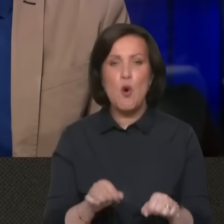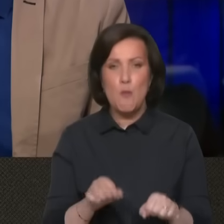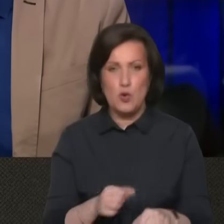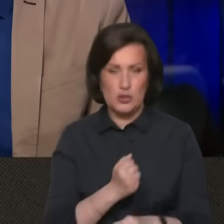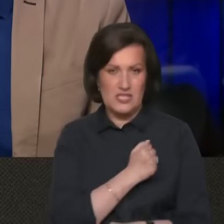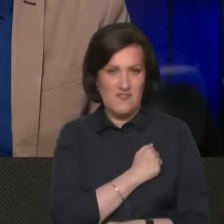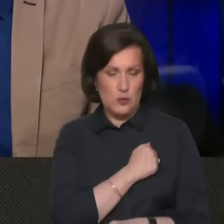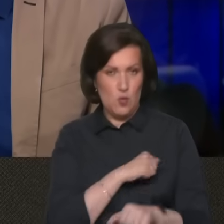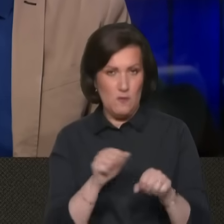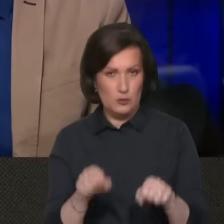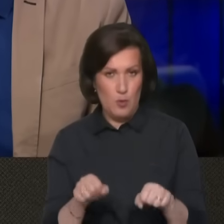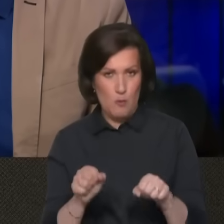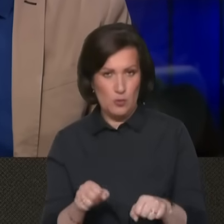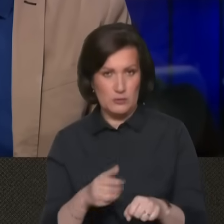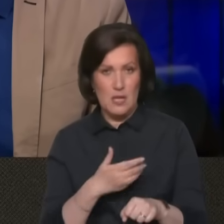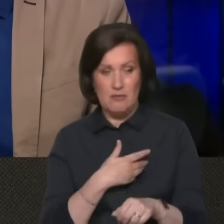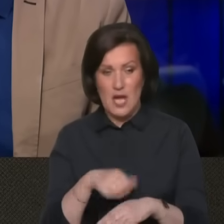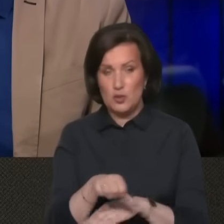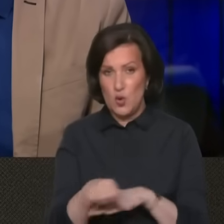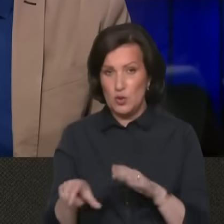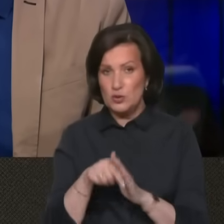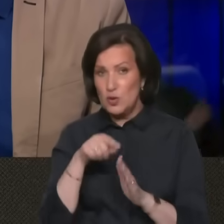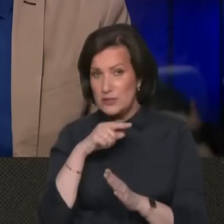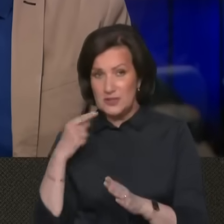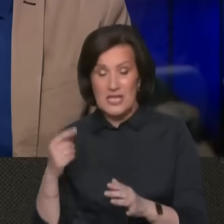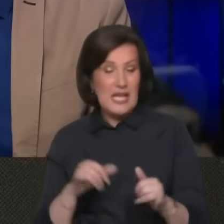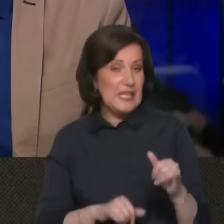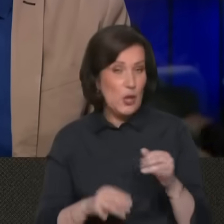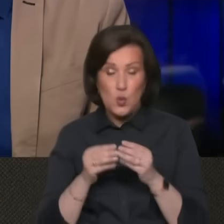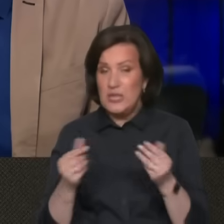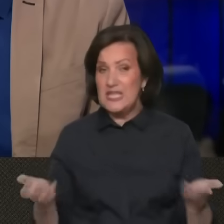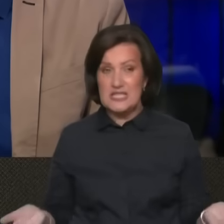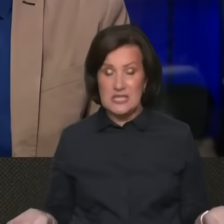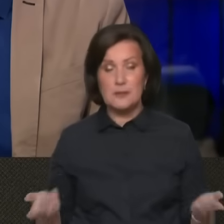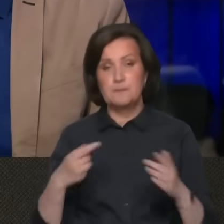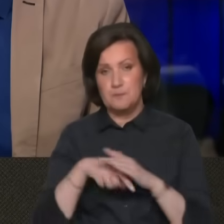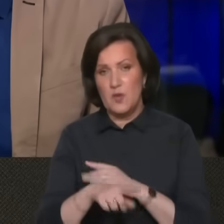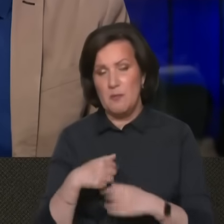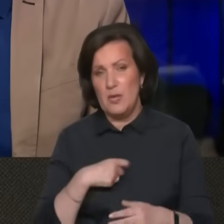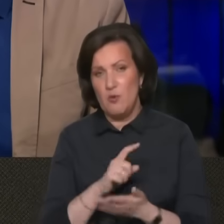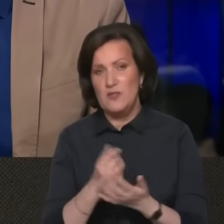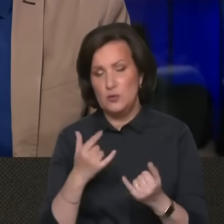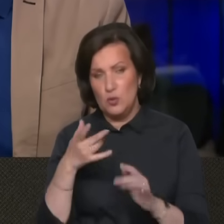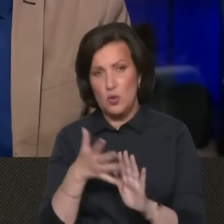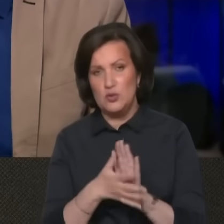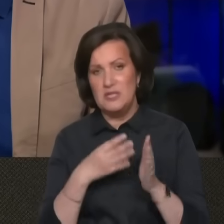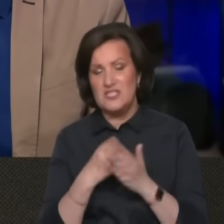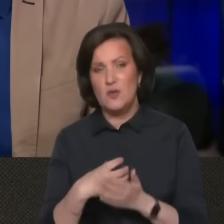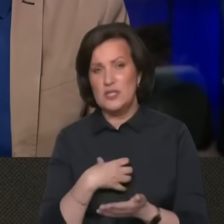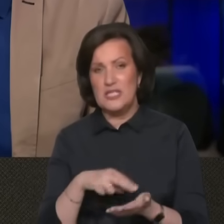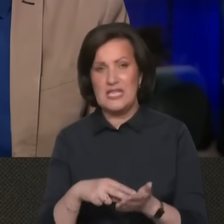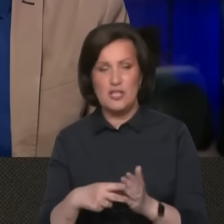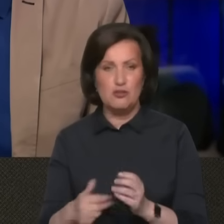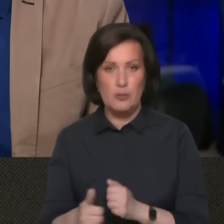і військової спроможності, тому що наш кордон з Російською Федерацією нікуди не зникне, то ми повинні сьогодні розуміти свої